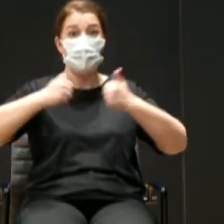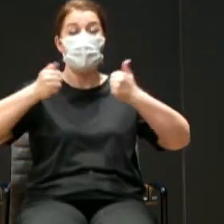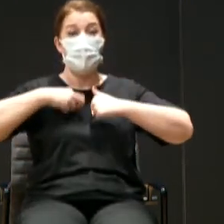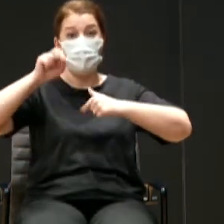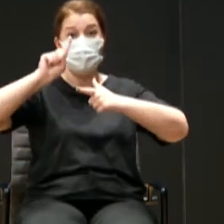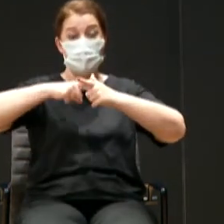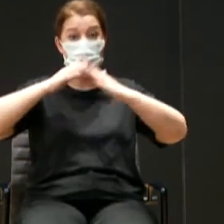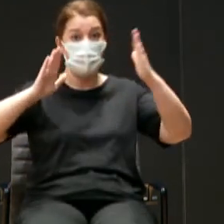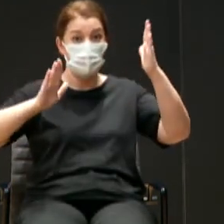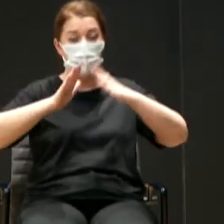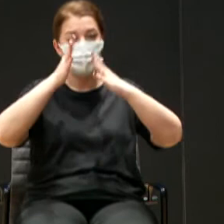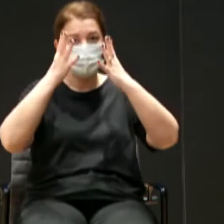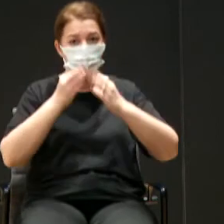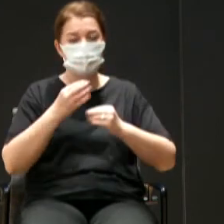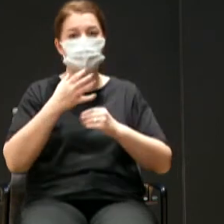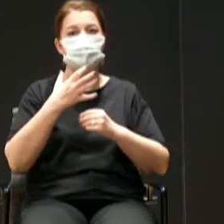karşı çıkarsınız.